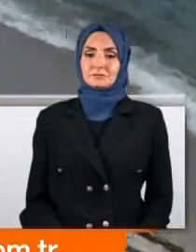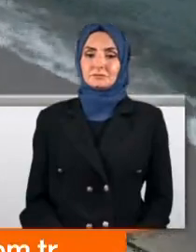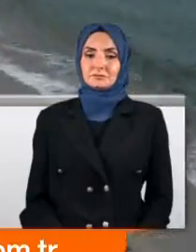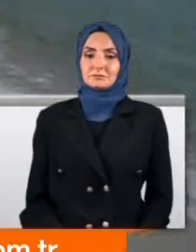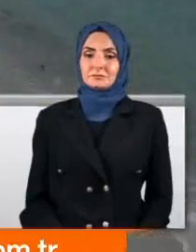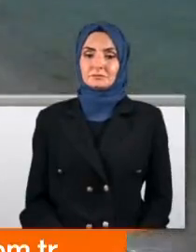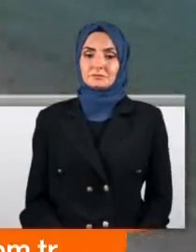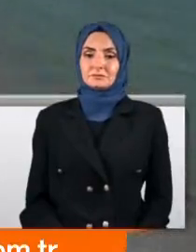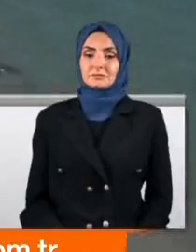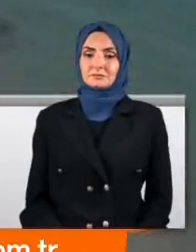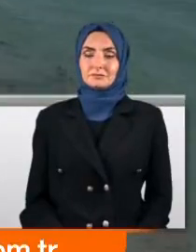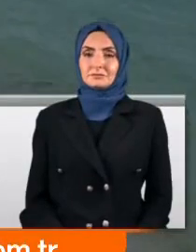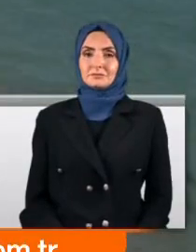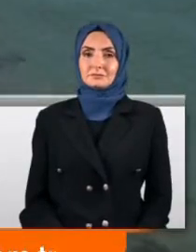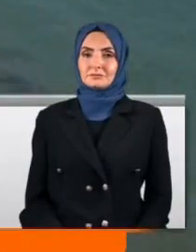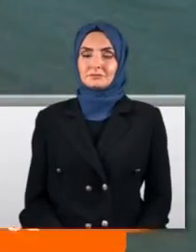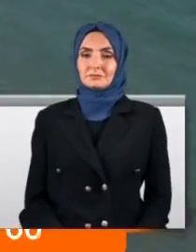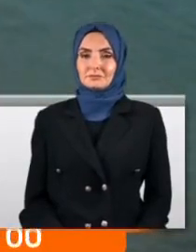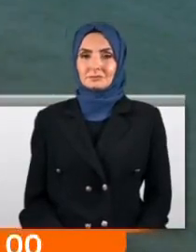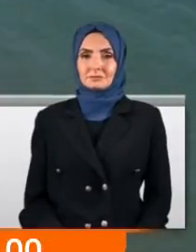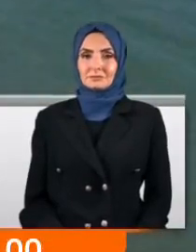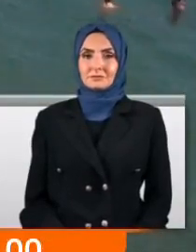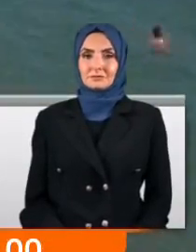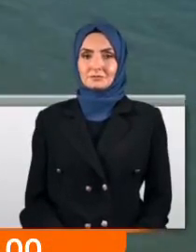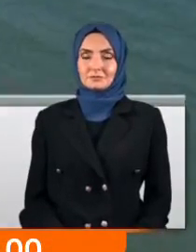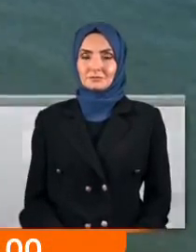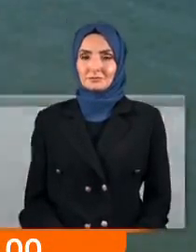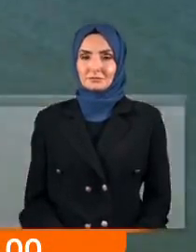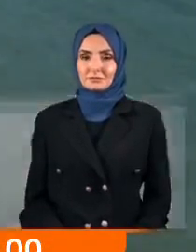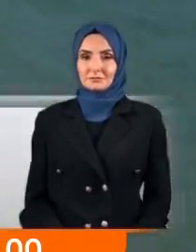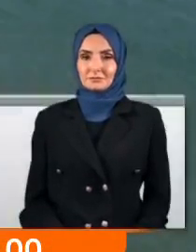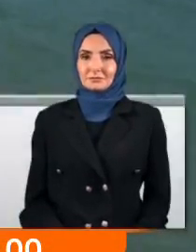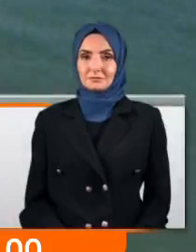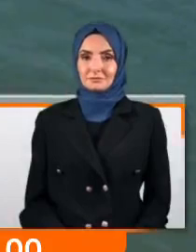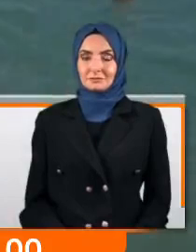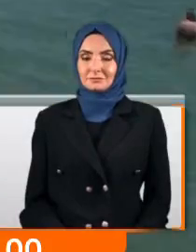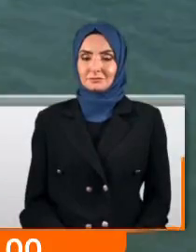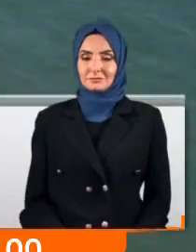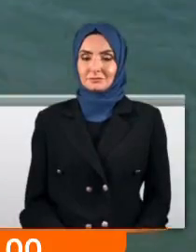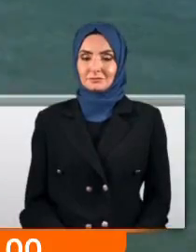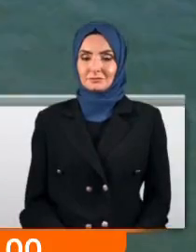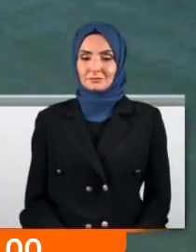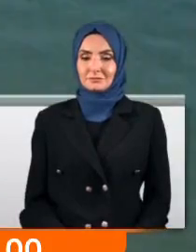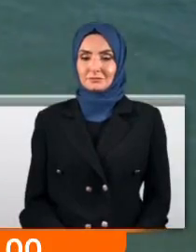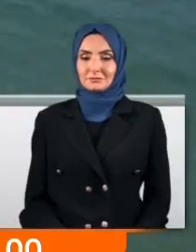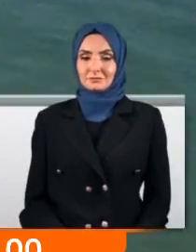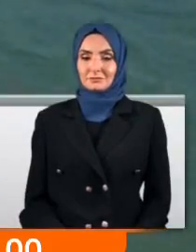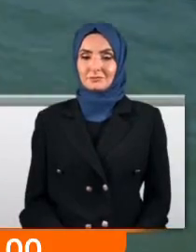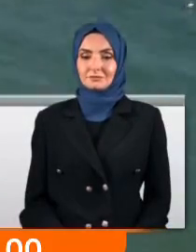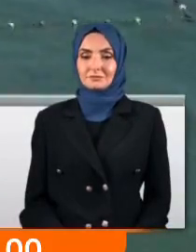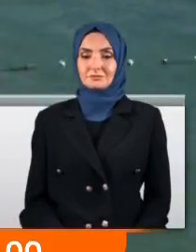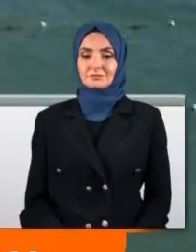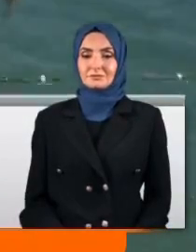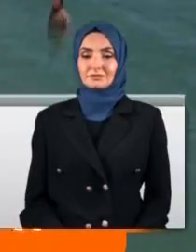Derenin birleştiği noktanın yan tarafında işte onlarca insanı görüyorsunuz. Çoluk çocuk, genç yaşlı aileleriyle geldiler